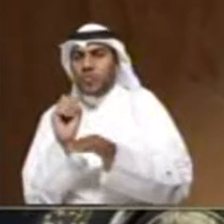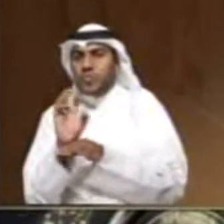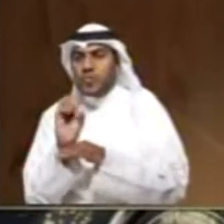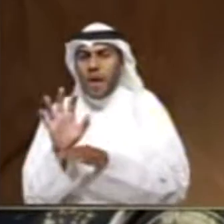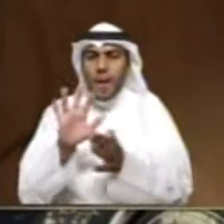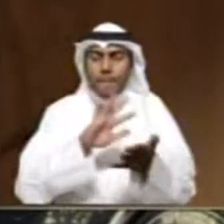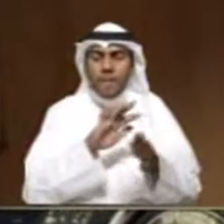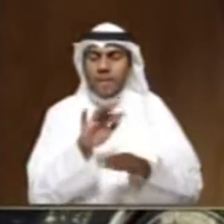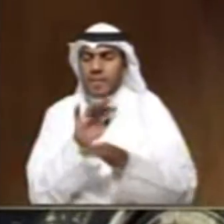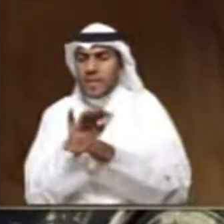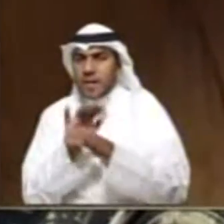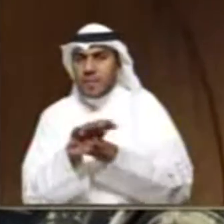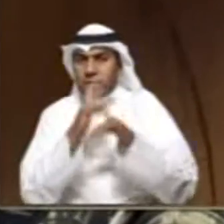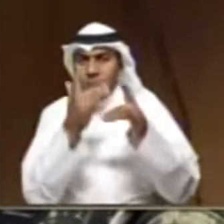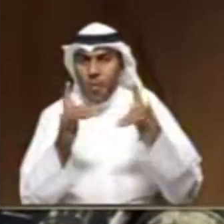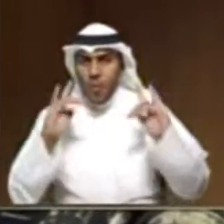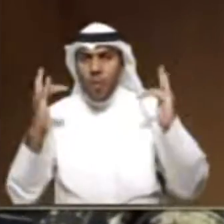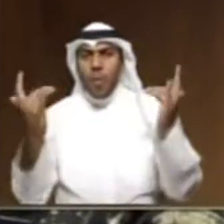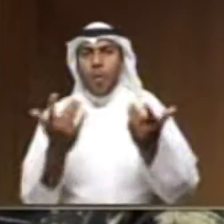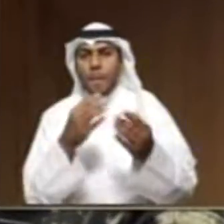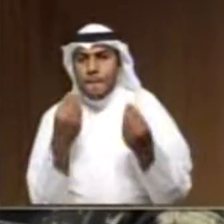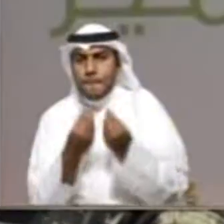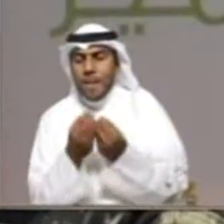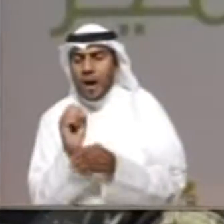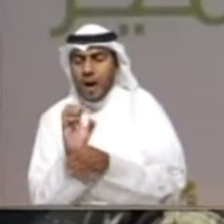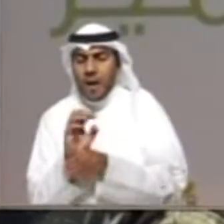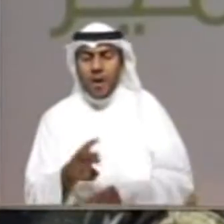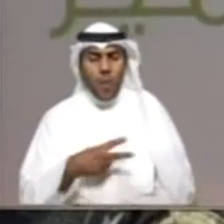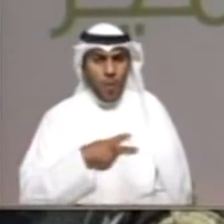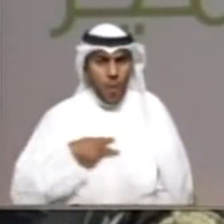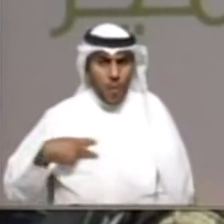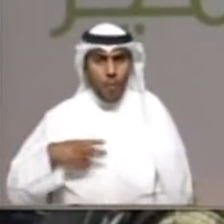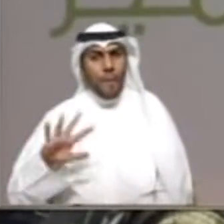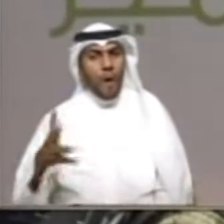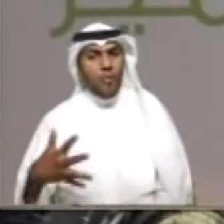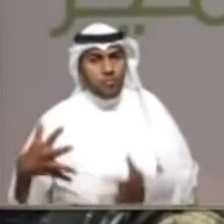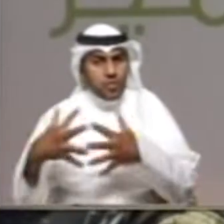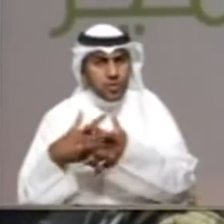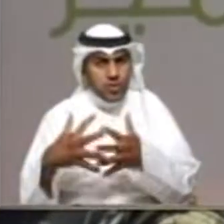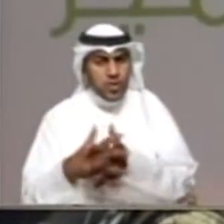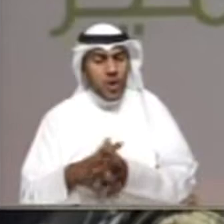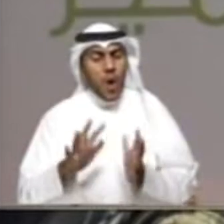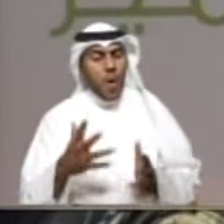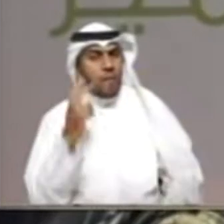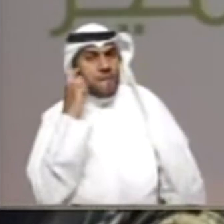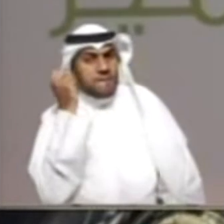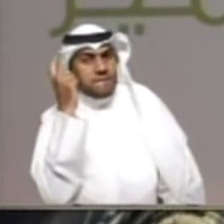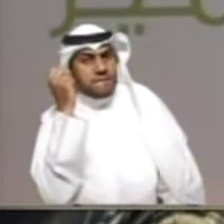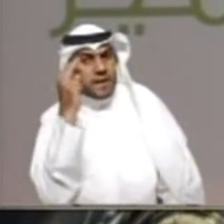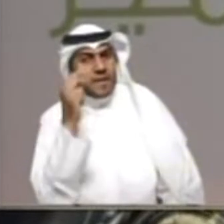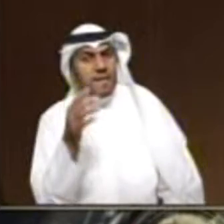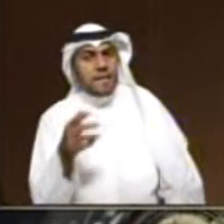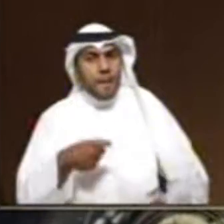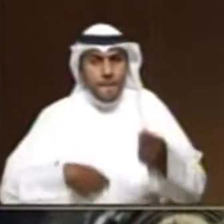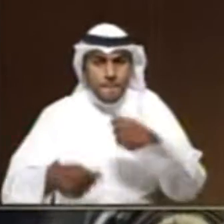فعاليات المؤتمر، سواء من العاملين في القطاع الحكومي أو الخاص، أو من أصحاب المشاريع الصغيرة أو المتوسطة. ولقد